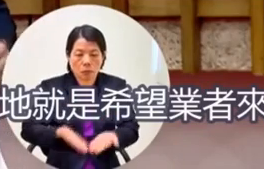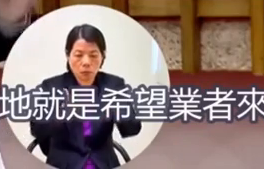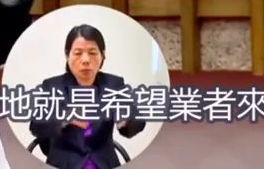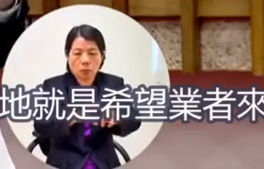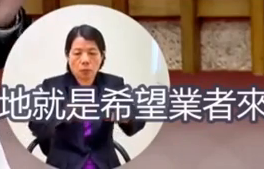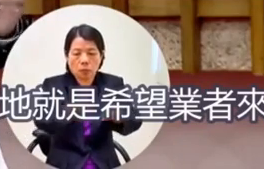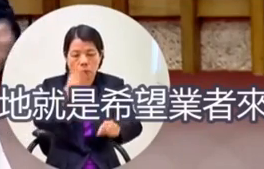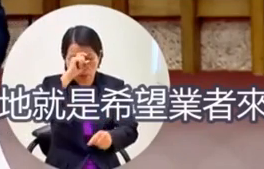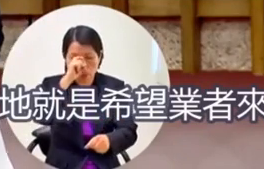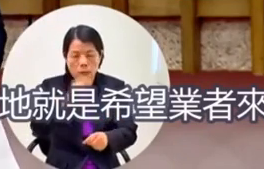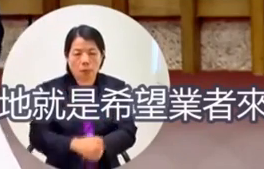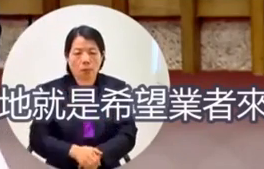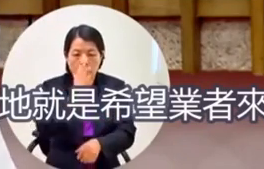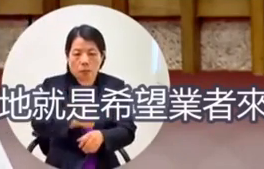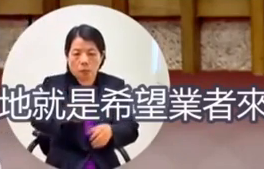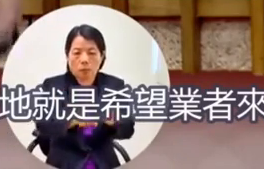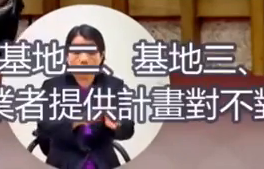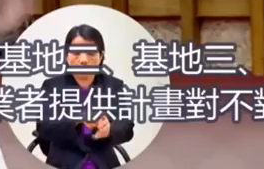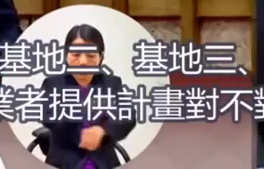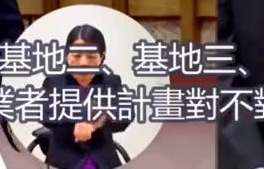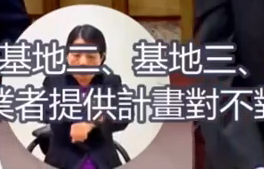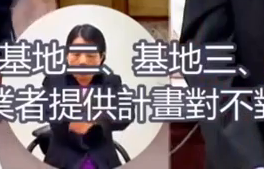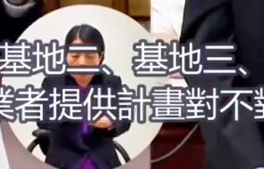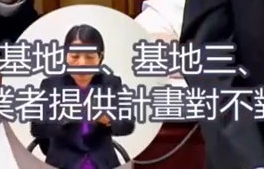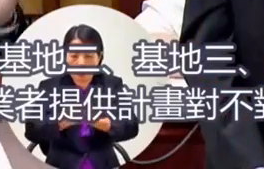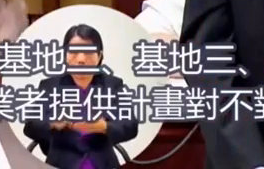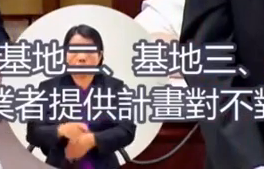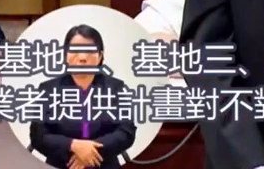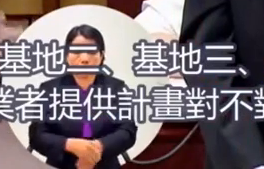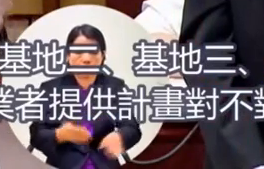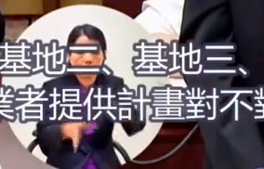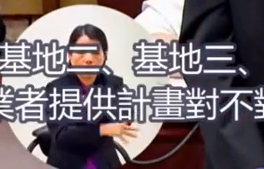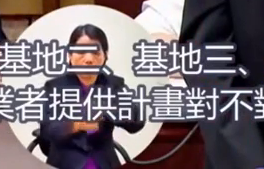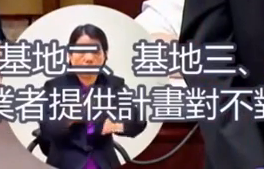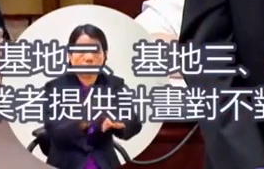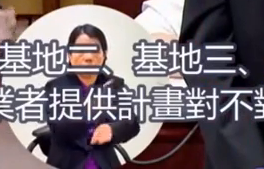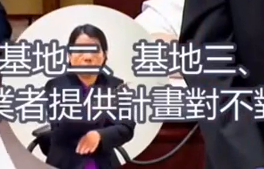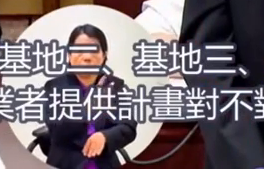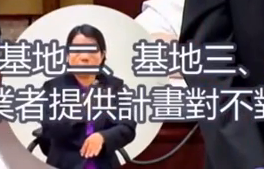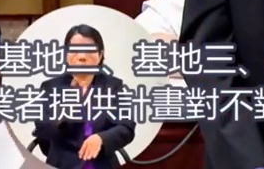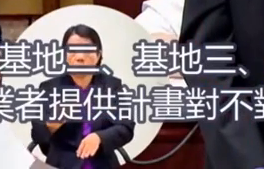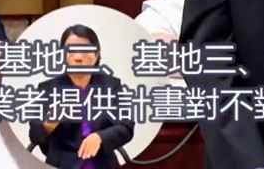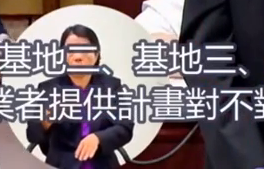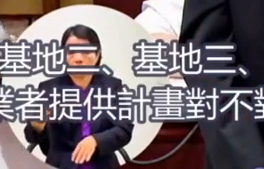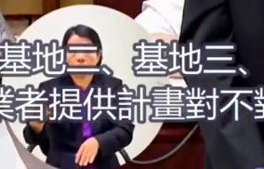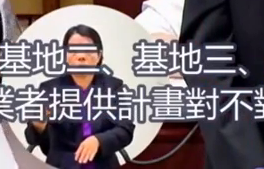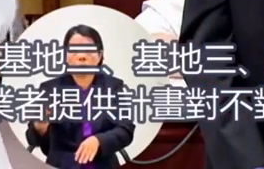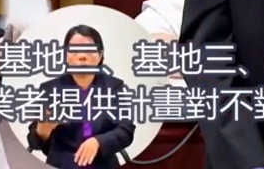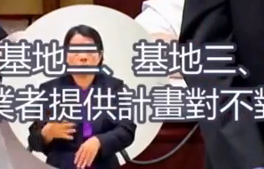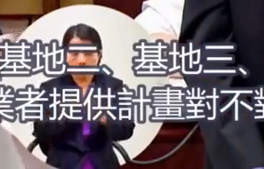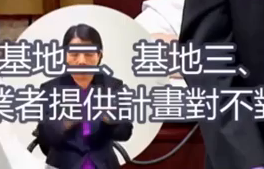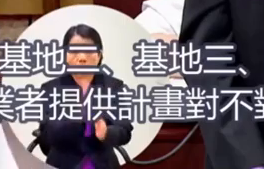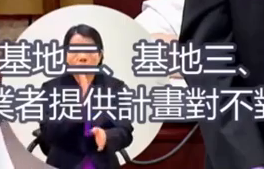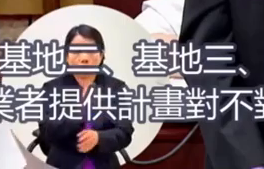就是希望业者来自己设计。 不管说他需要基地一、基地二、基地三、基地四，都